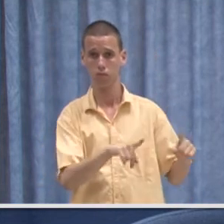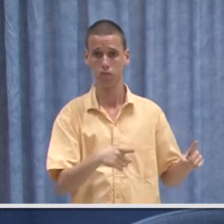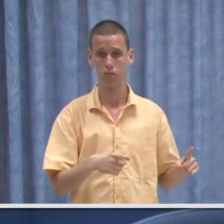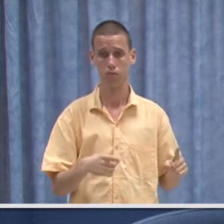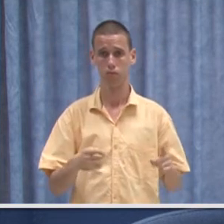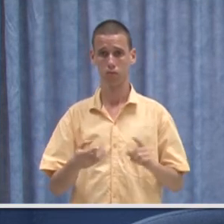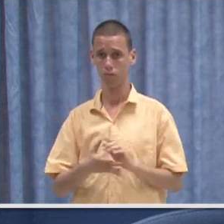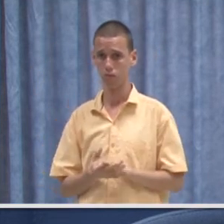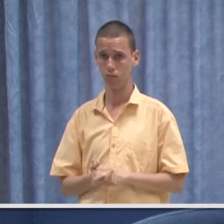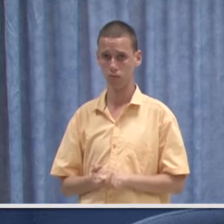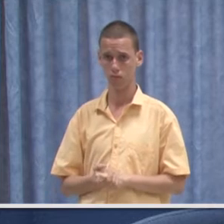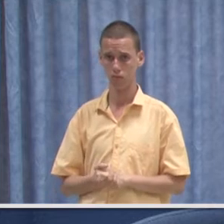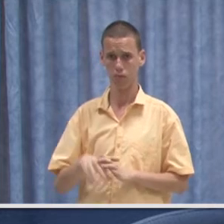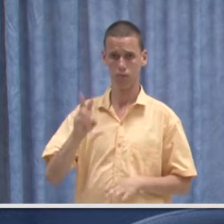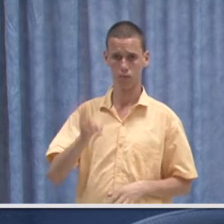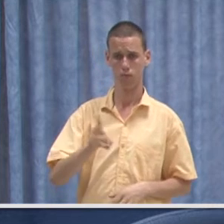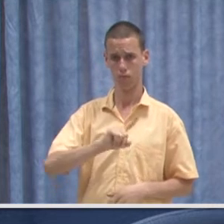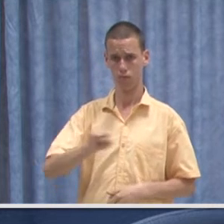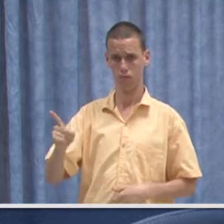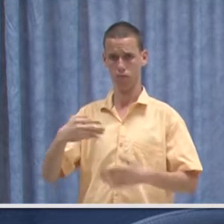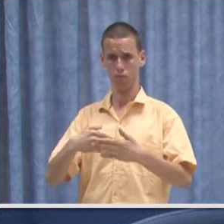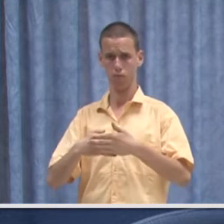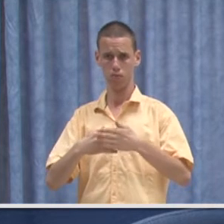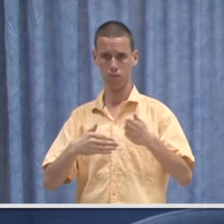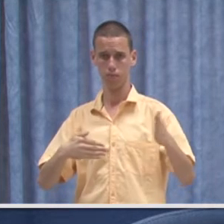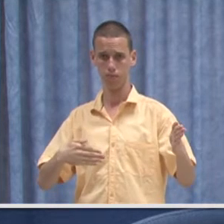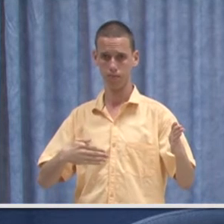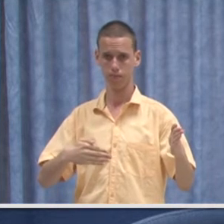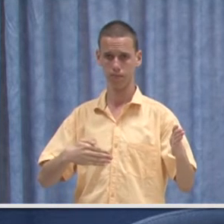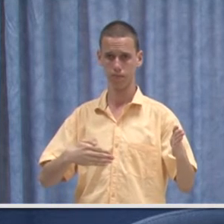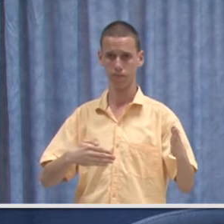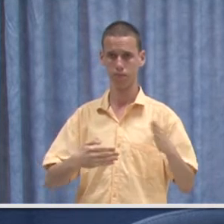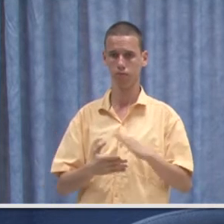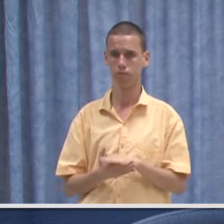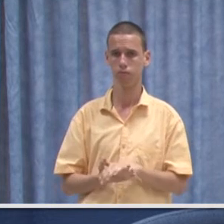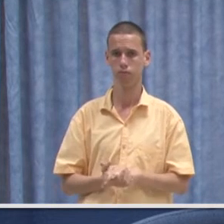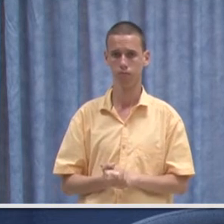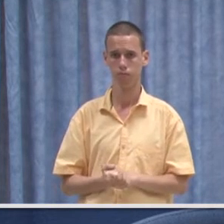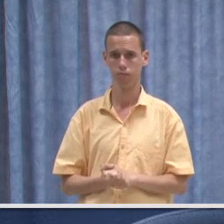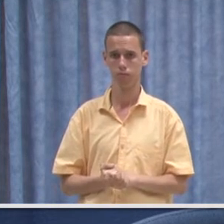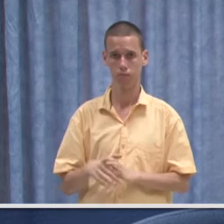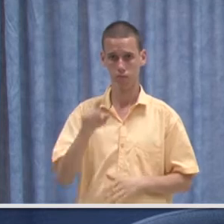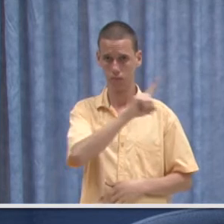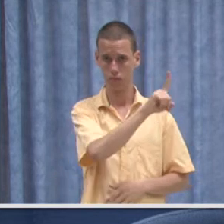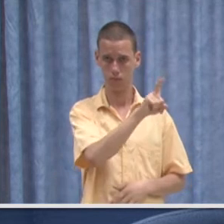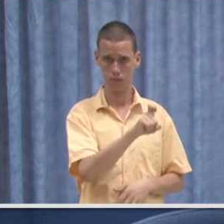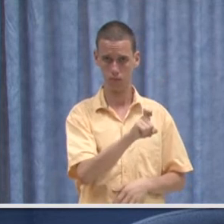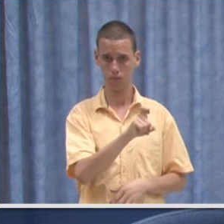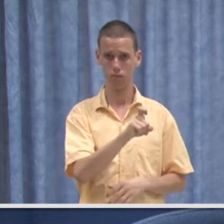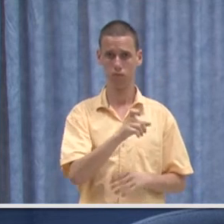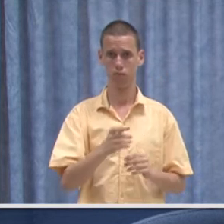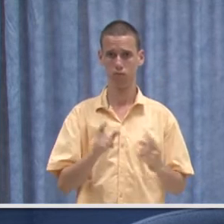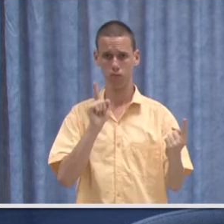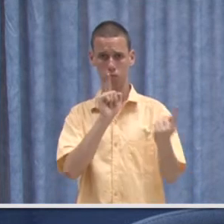le plan et est-ce qu'il y a bon business, vous êtes joint avec un bon business pour donner une